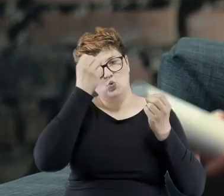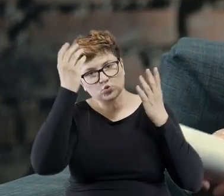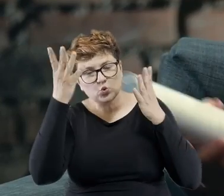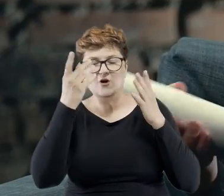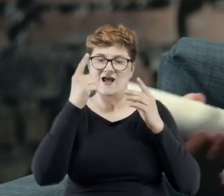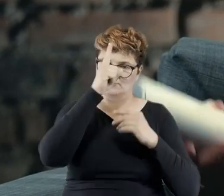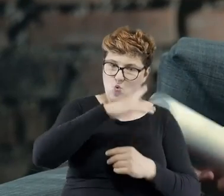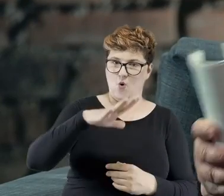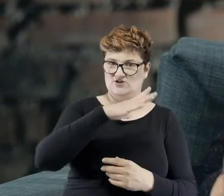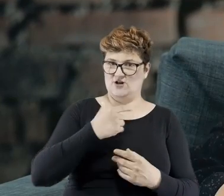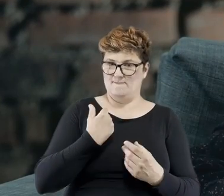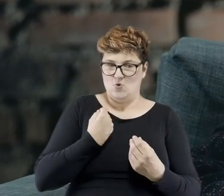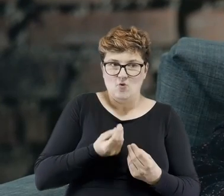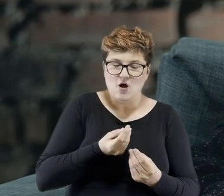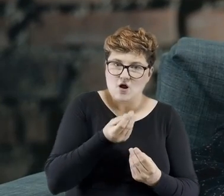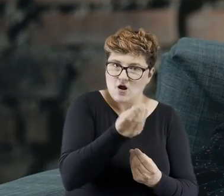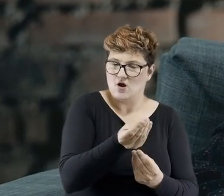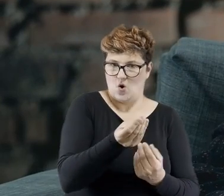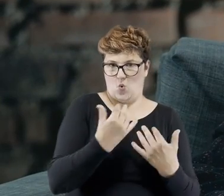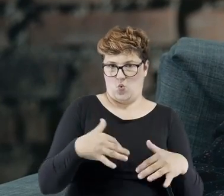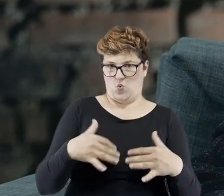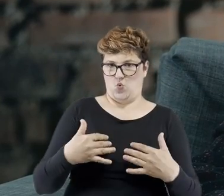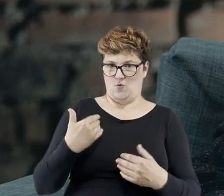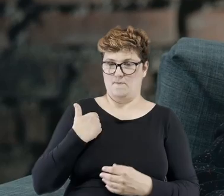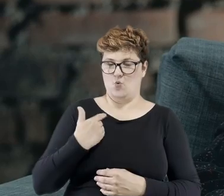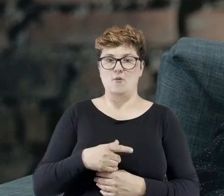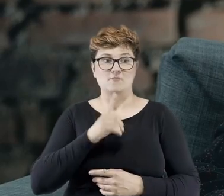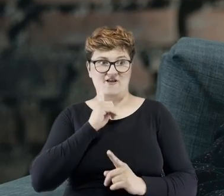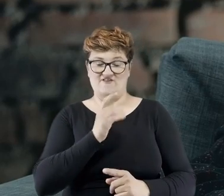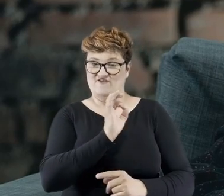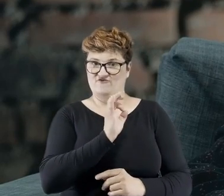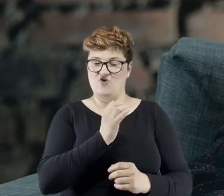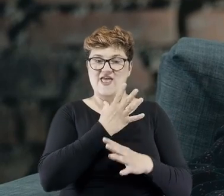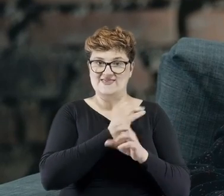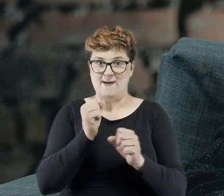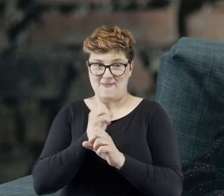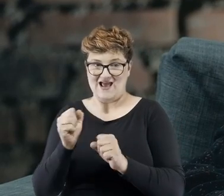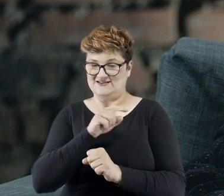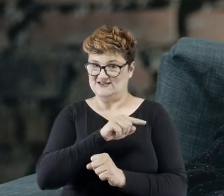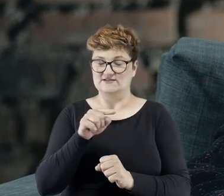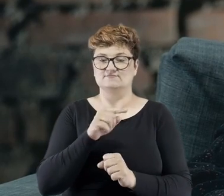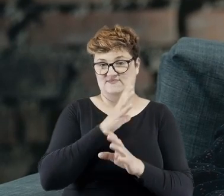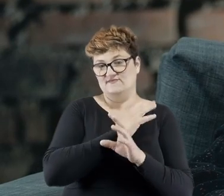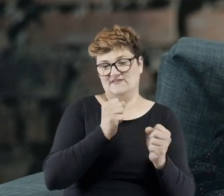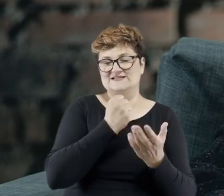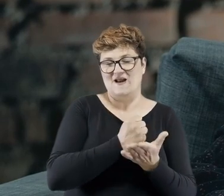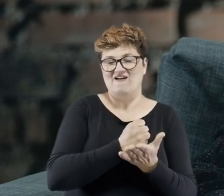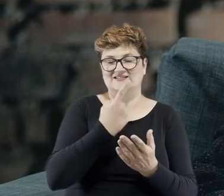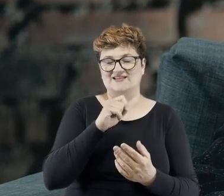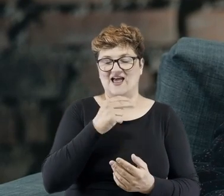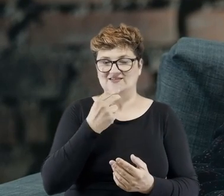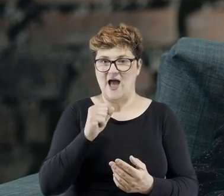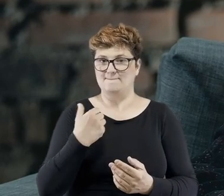i społeczne, i to były bardzo niezwykłe interwencje. No jednak to jest zadziwiające, że jej dramaty, jej dramat Sprawa